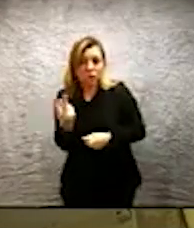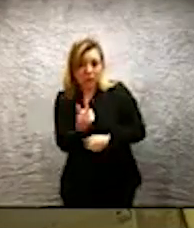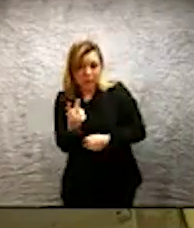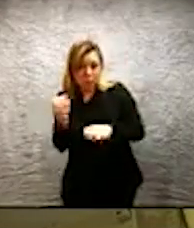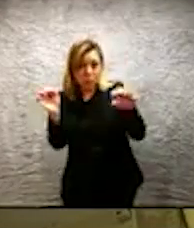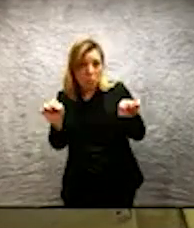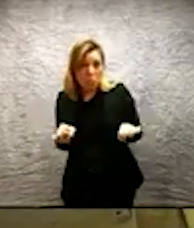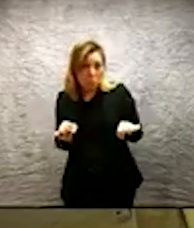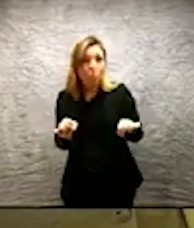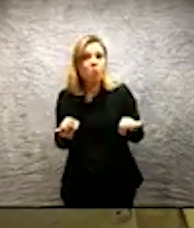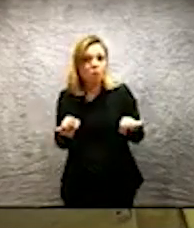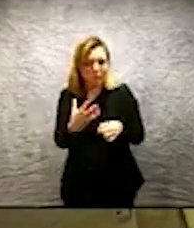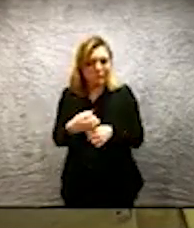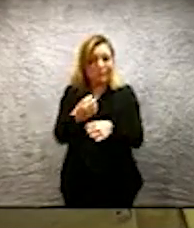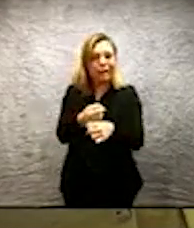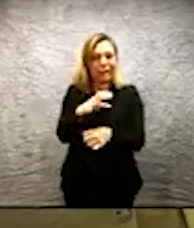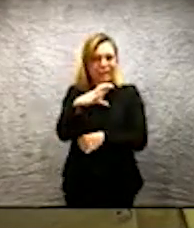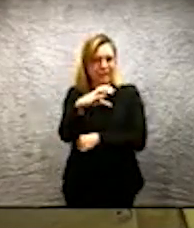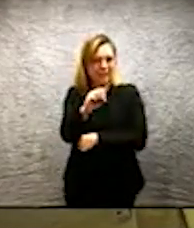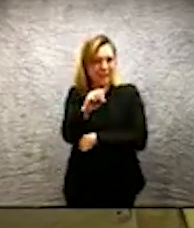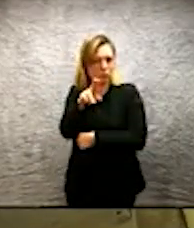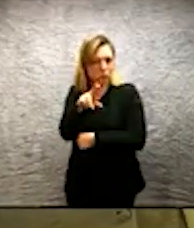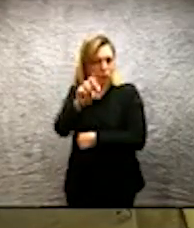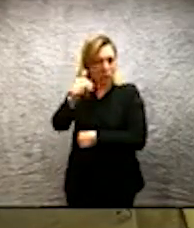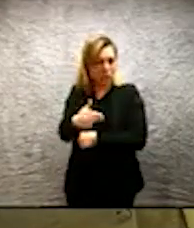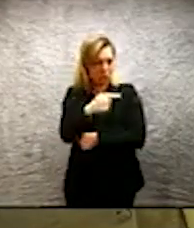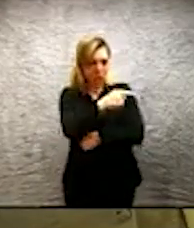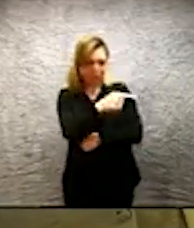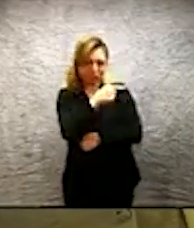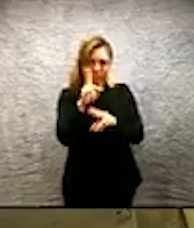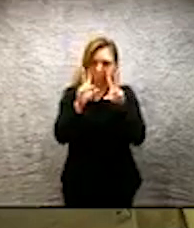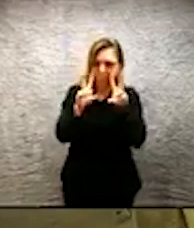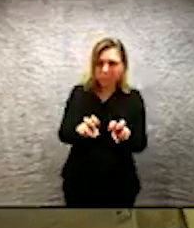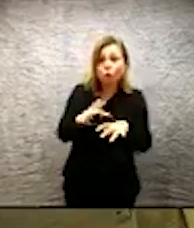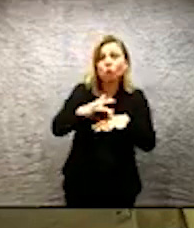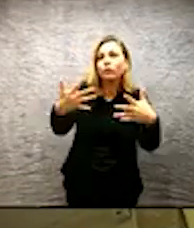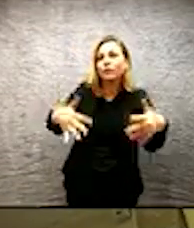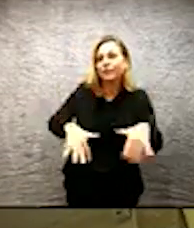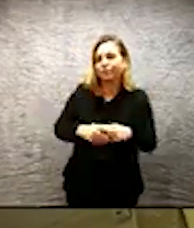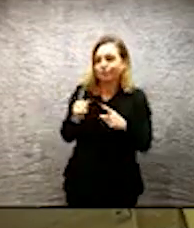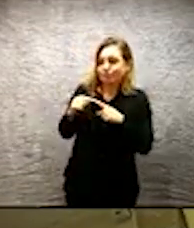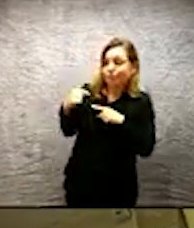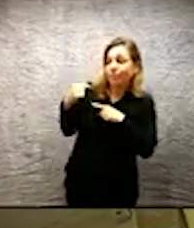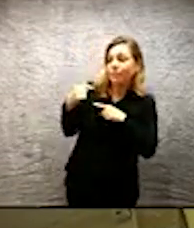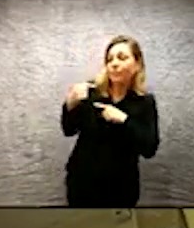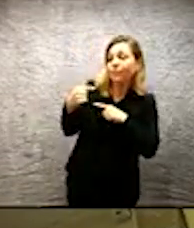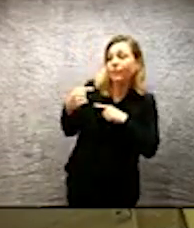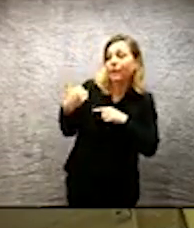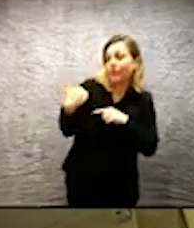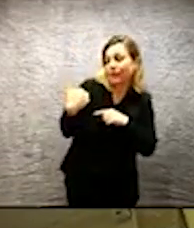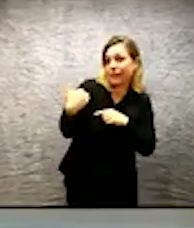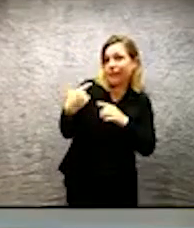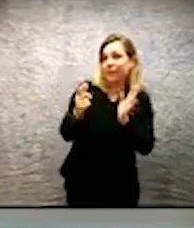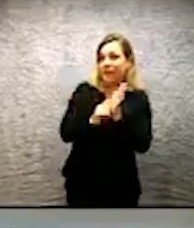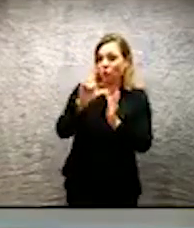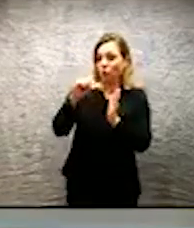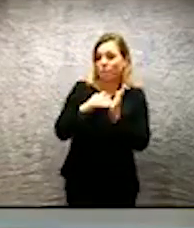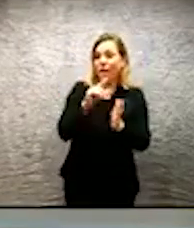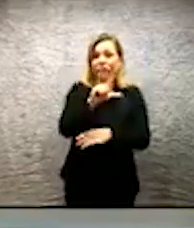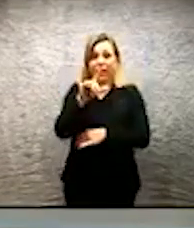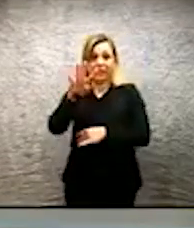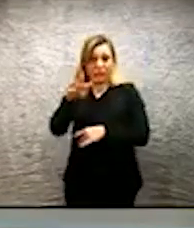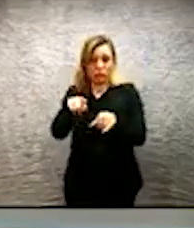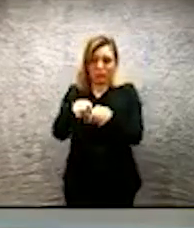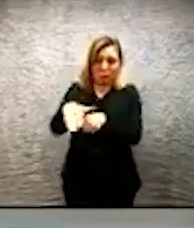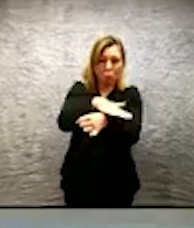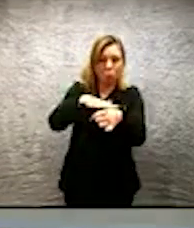faisabilité donc de ce CSU. Puis en 2024, nous avons également voté à l'unanimité